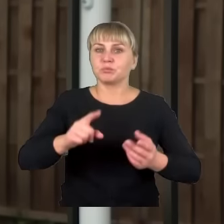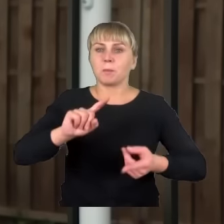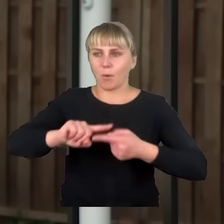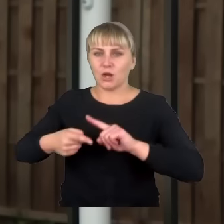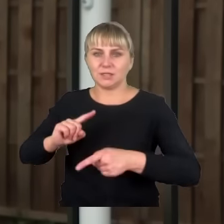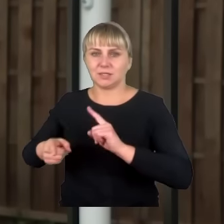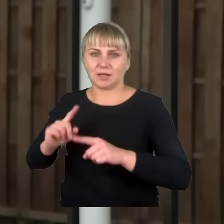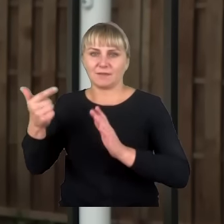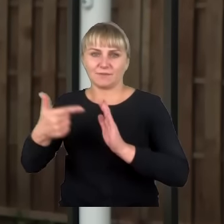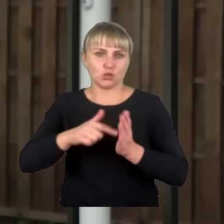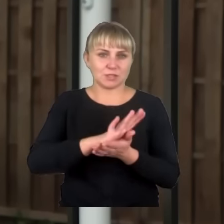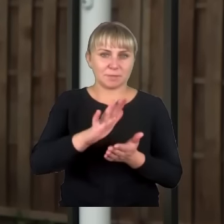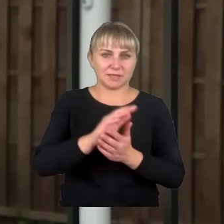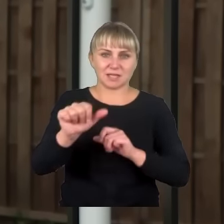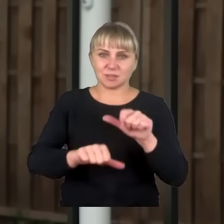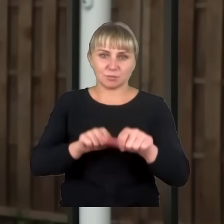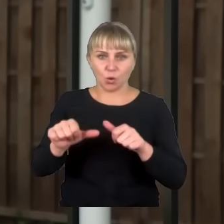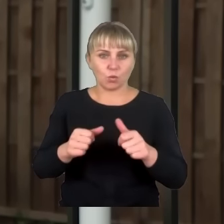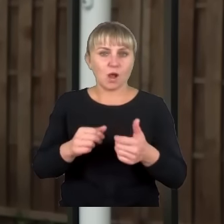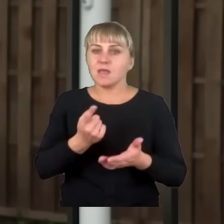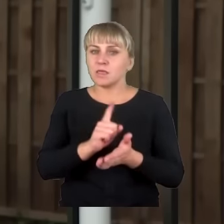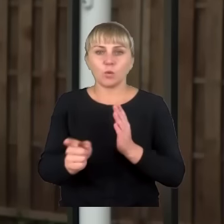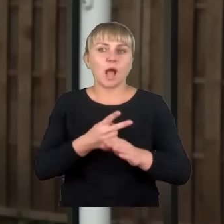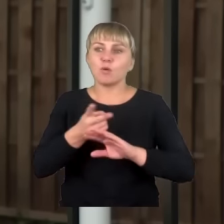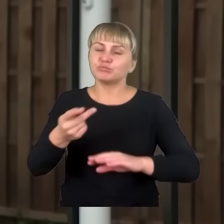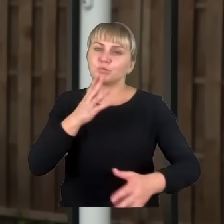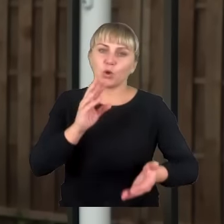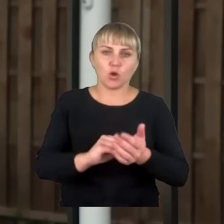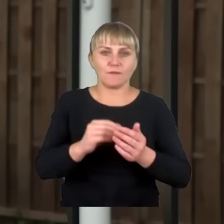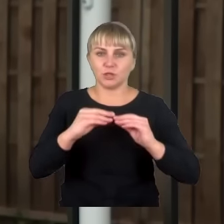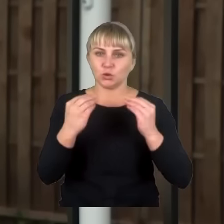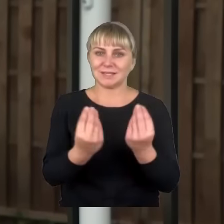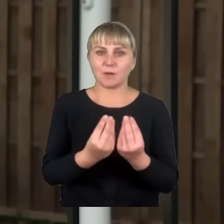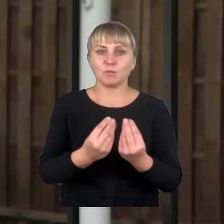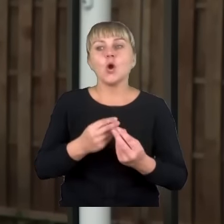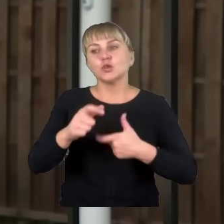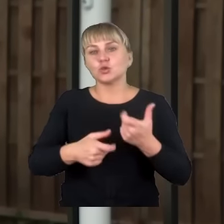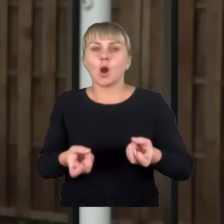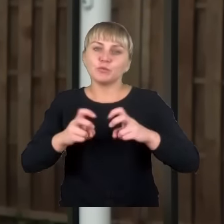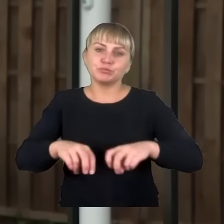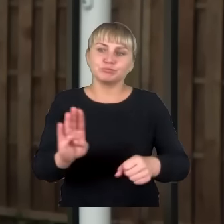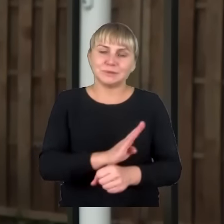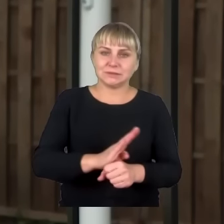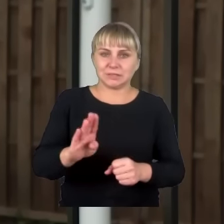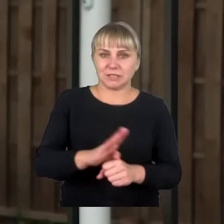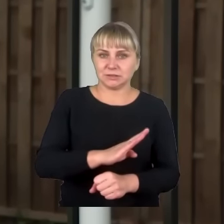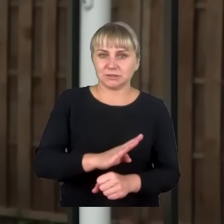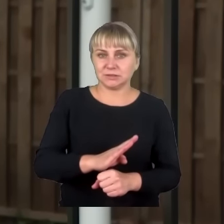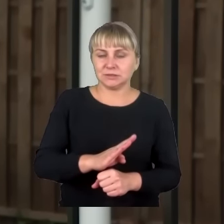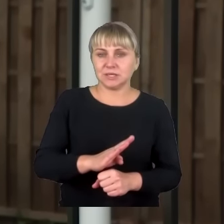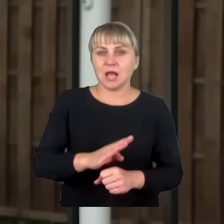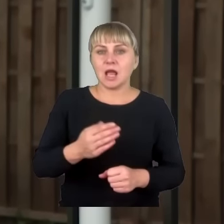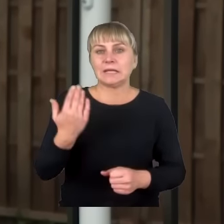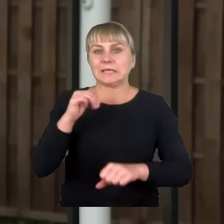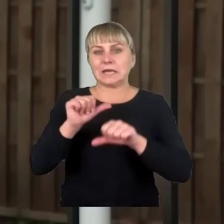w 2015 roku nie dostał się ponownie do Sejmu, zajął się biznesem i kilka lat temu ogłosił